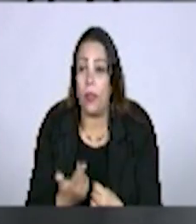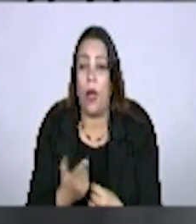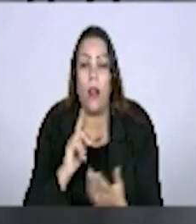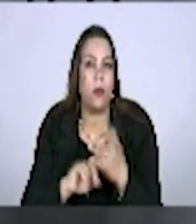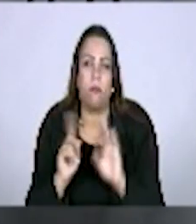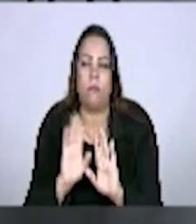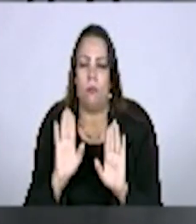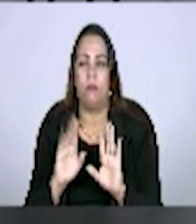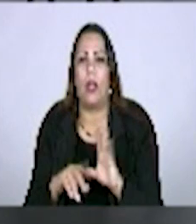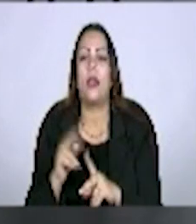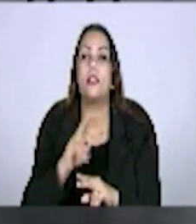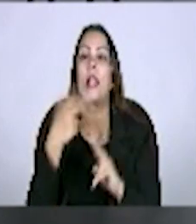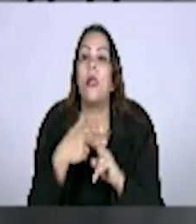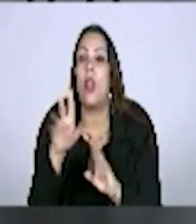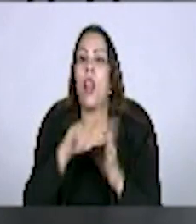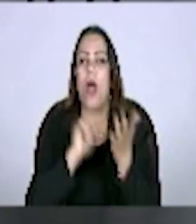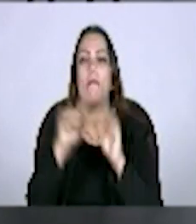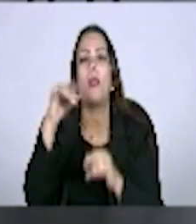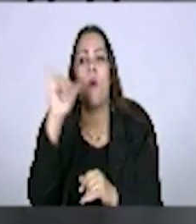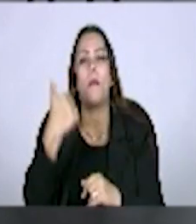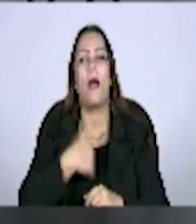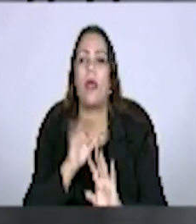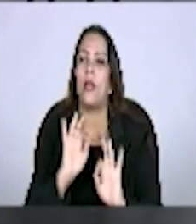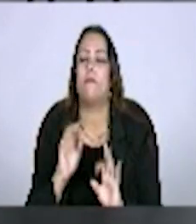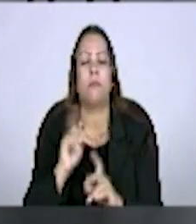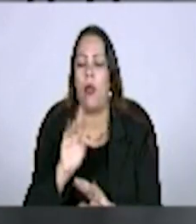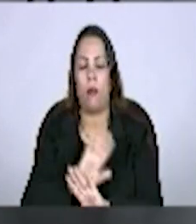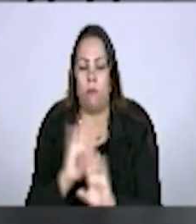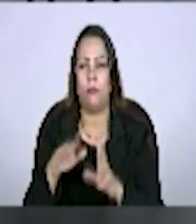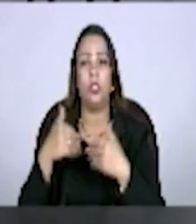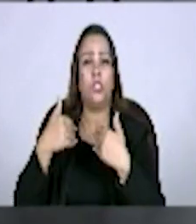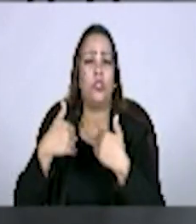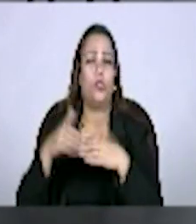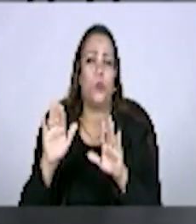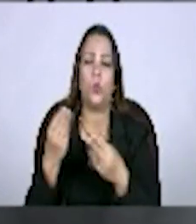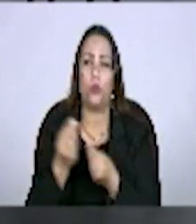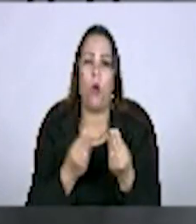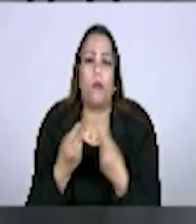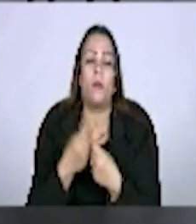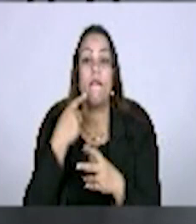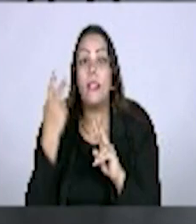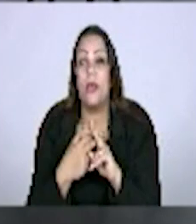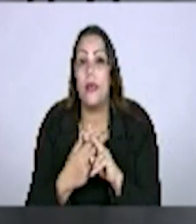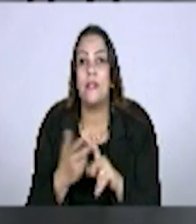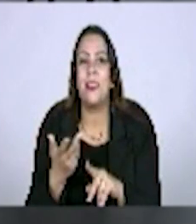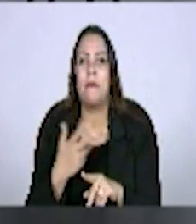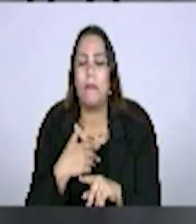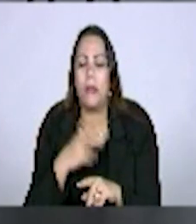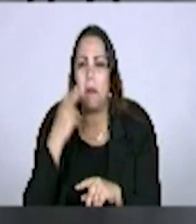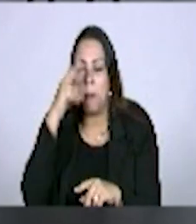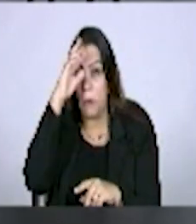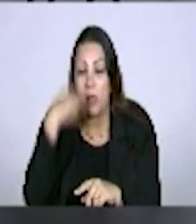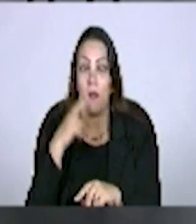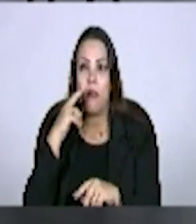ولا تسال الاخرين ان يهتموا بيك بل بالعكس اترك العلاقات طبيعيه لان في نوعيه من الناس بتنز عج